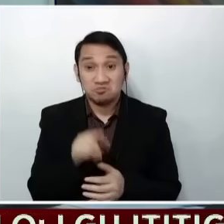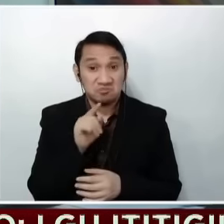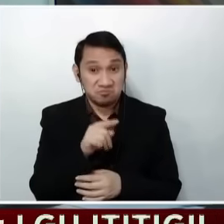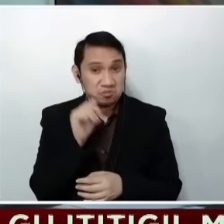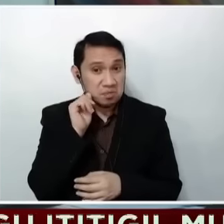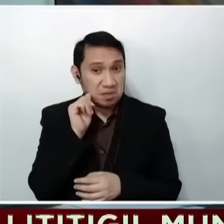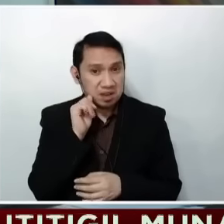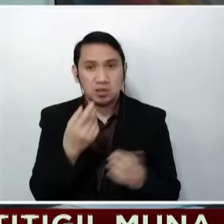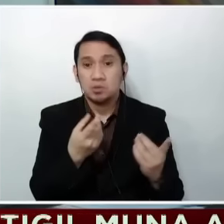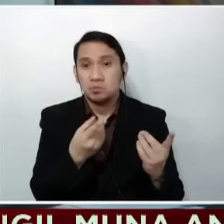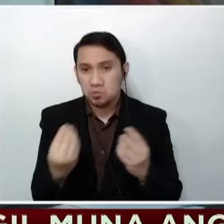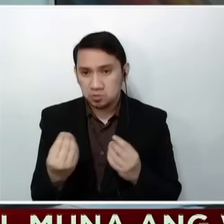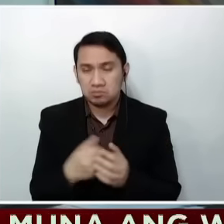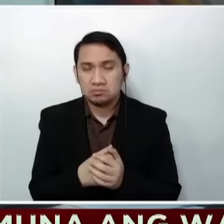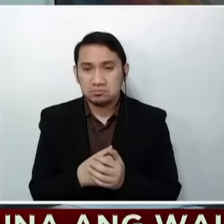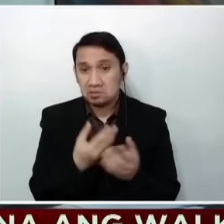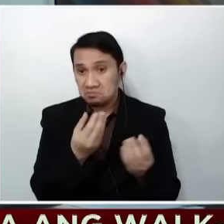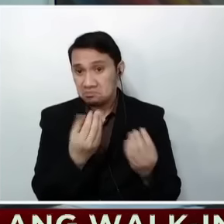sinabi niya sa amin na